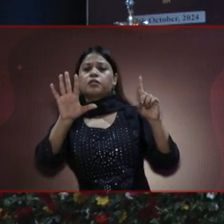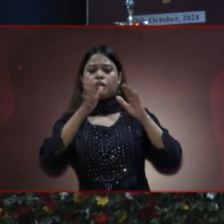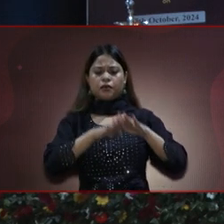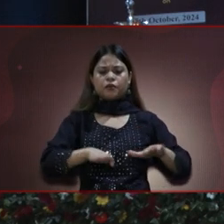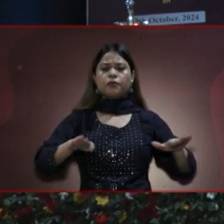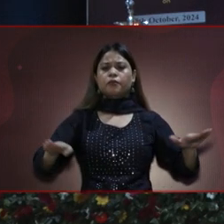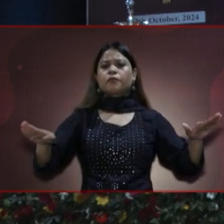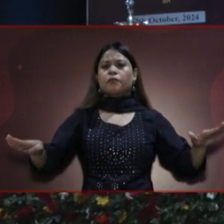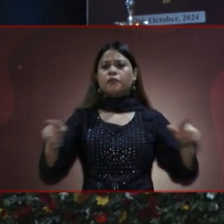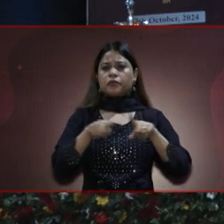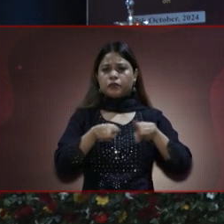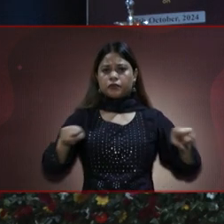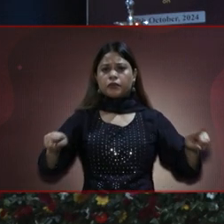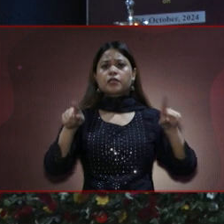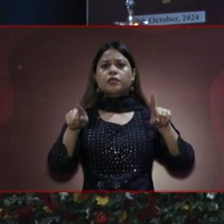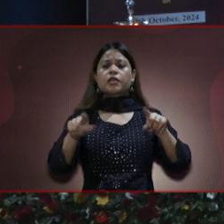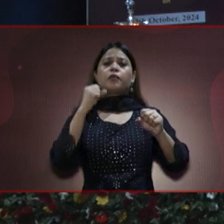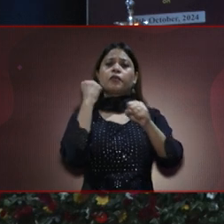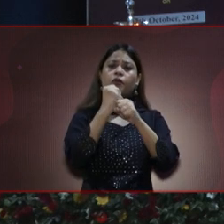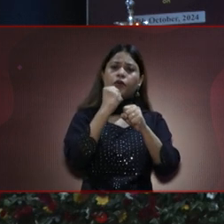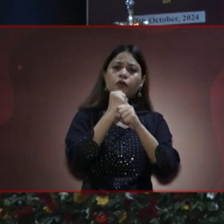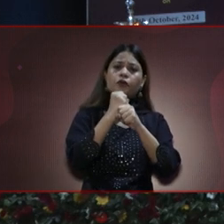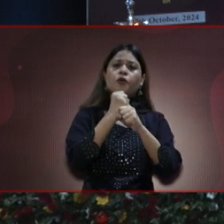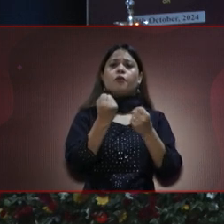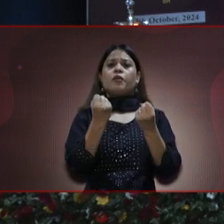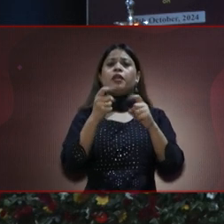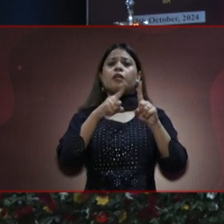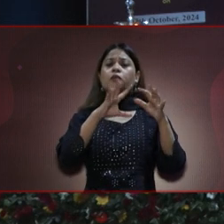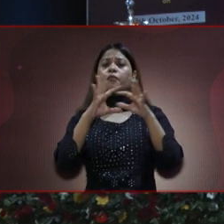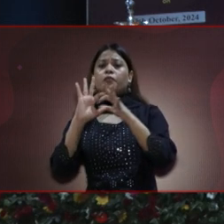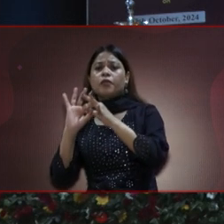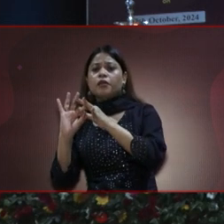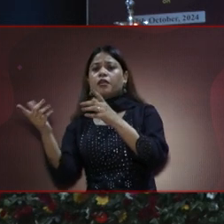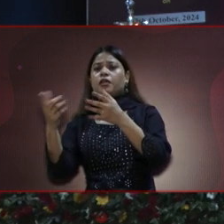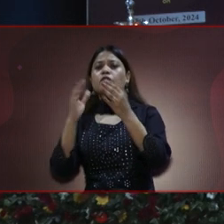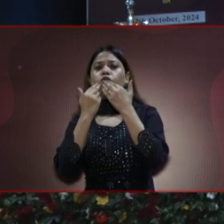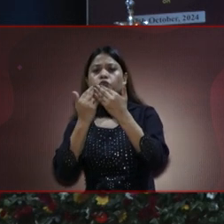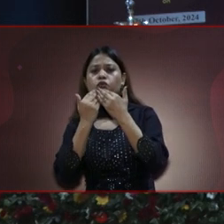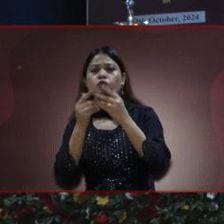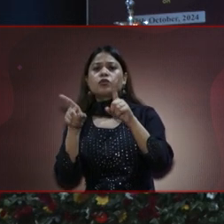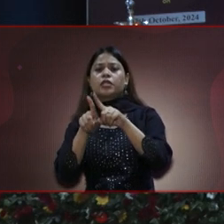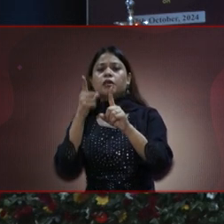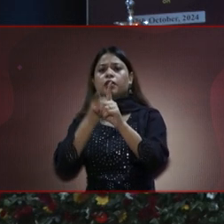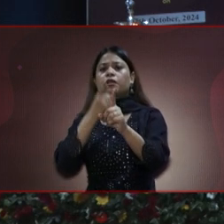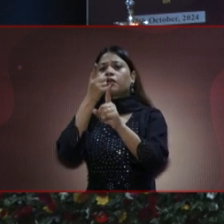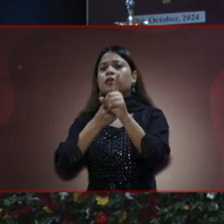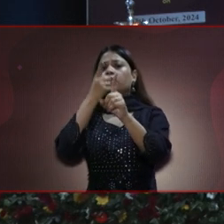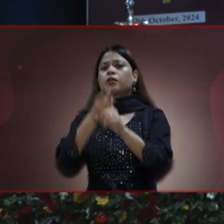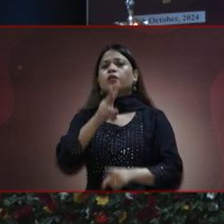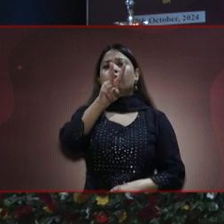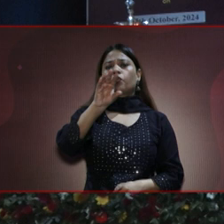हैं उनको हम सरकारी और सरकारी एडेड स्कूल्स में जो पढ़ रहे हैं उनको हम प्रतिवर्ष 250 रुपये देते